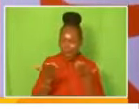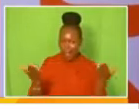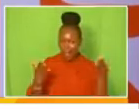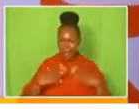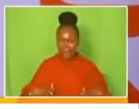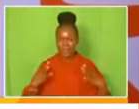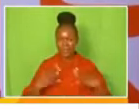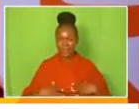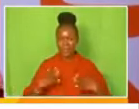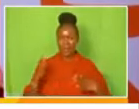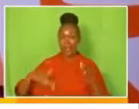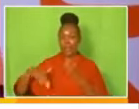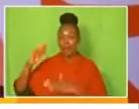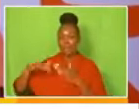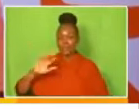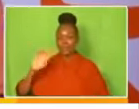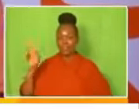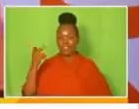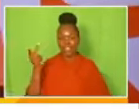ya hapa Bomas of Kenya